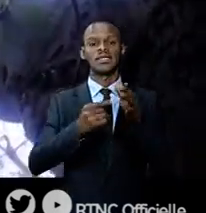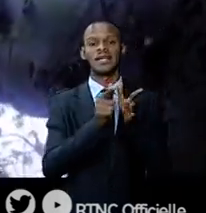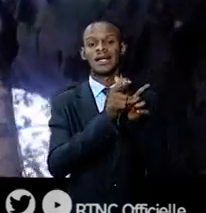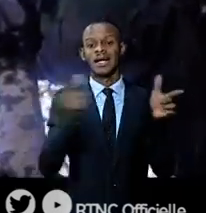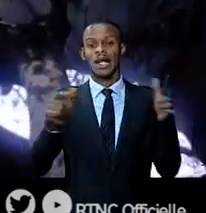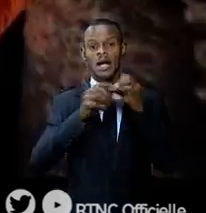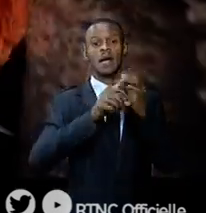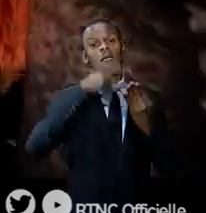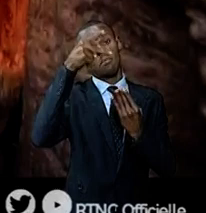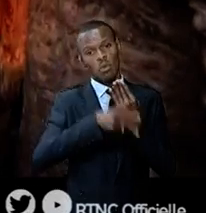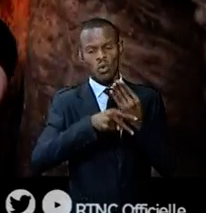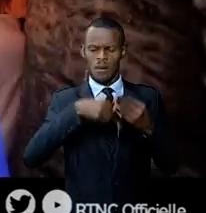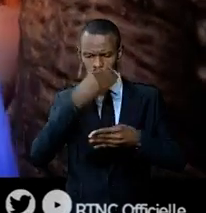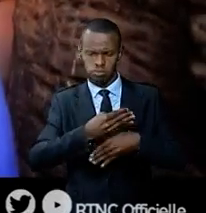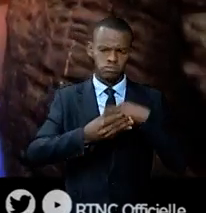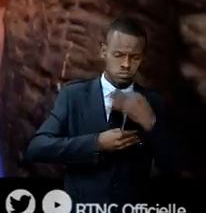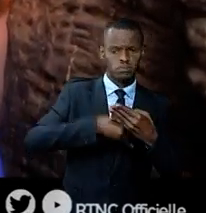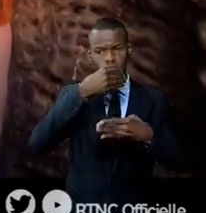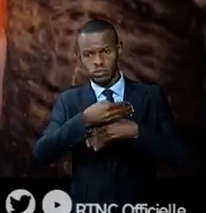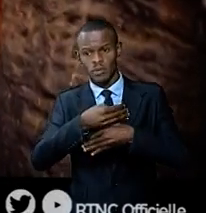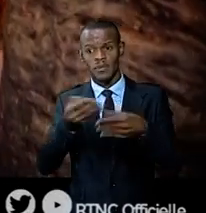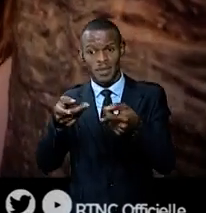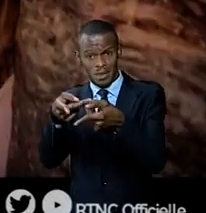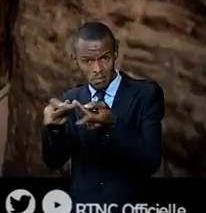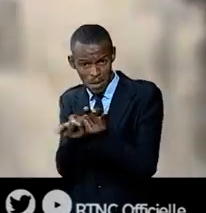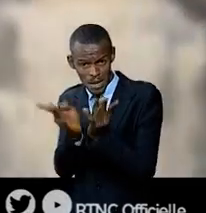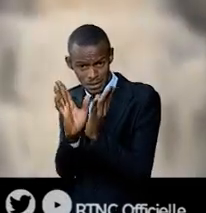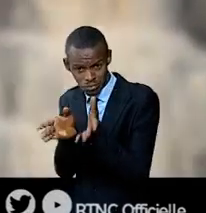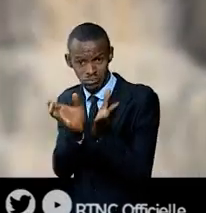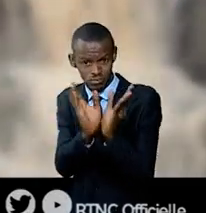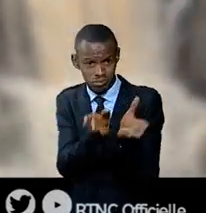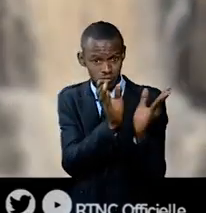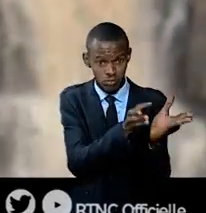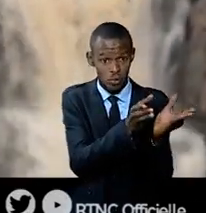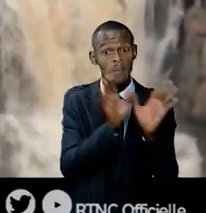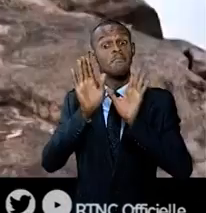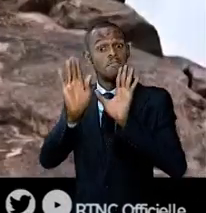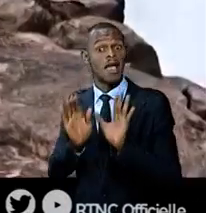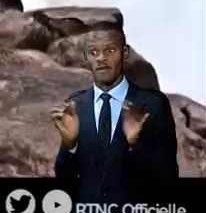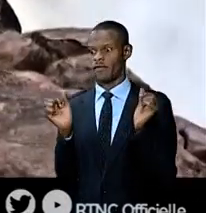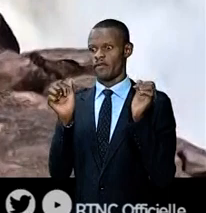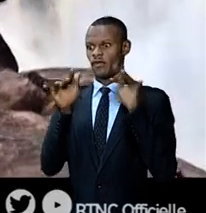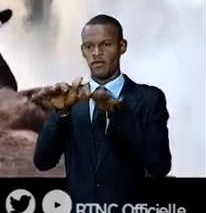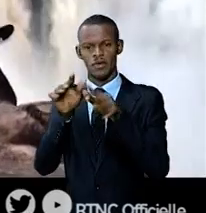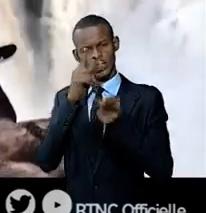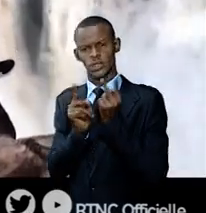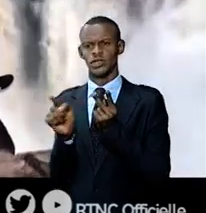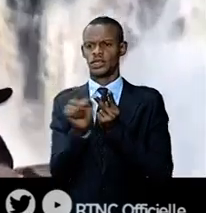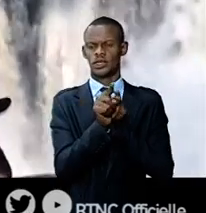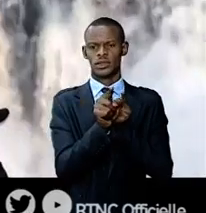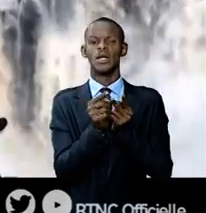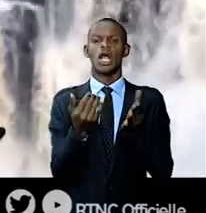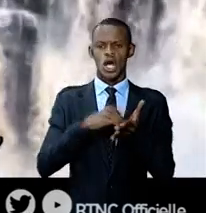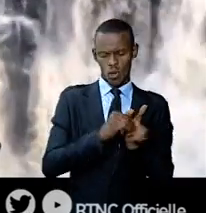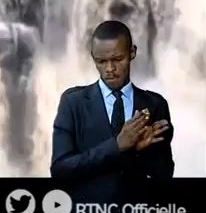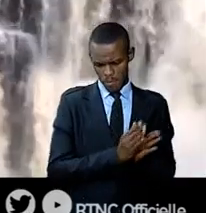réhabilitation des infrastructures touristiques comprises et a élaboré un plan d'urgence de relance du secteur touristique post-Covid